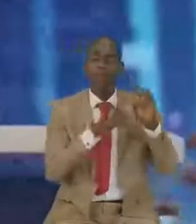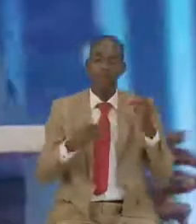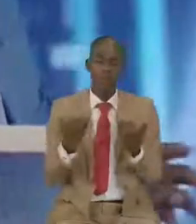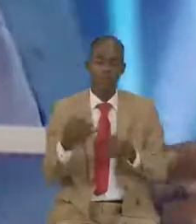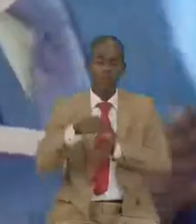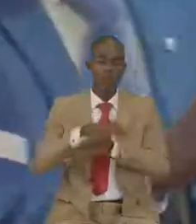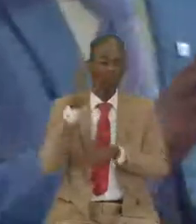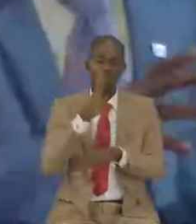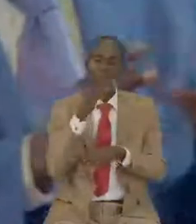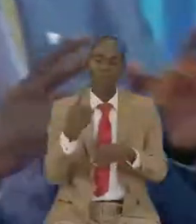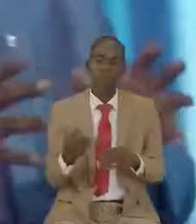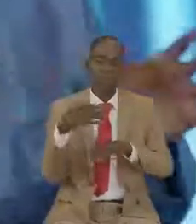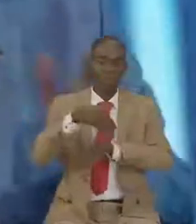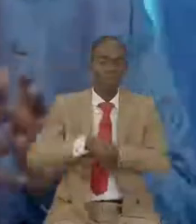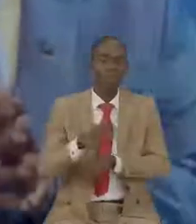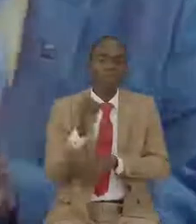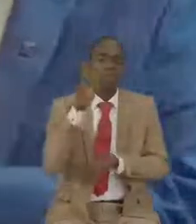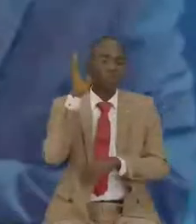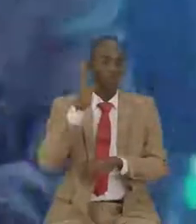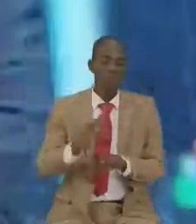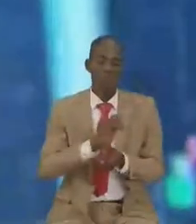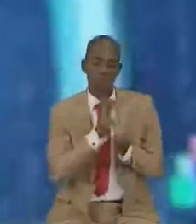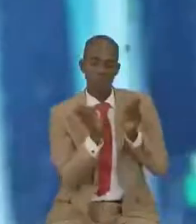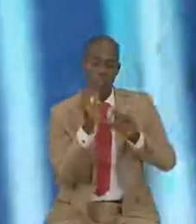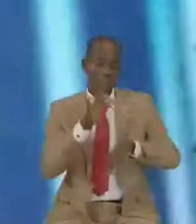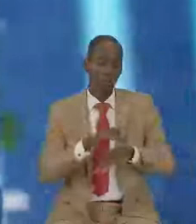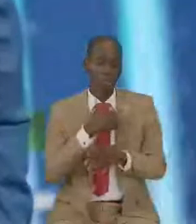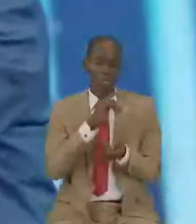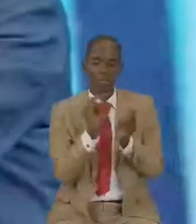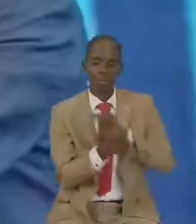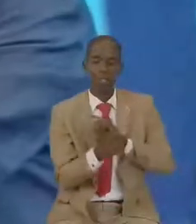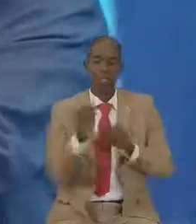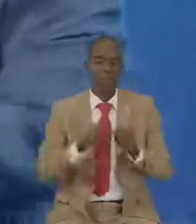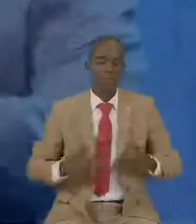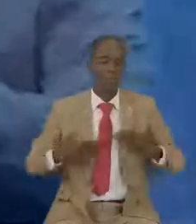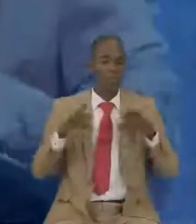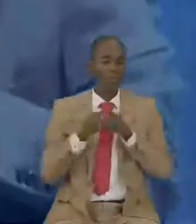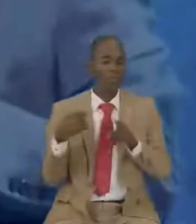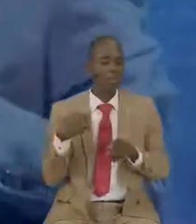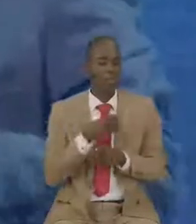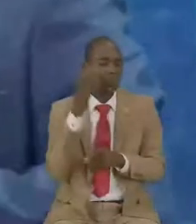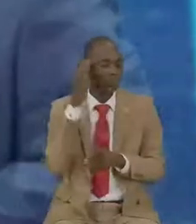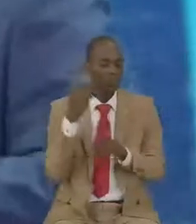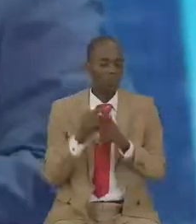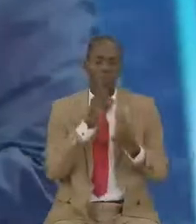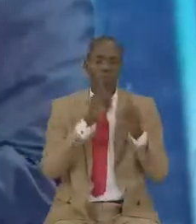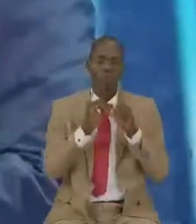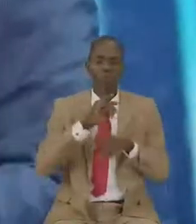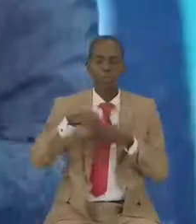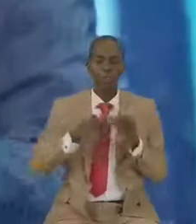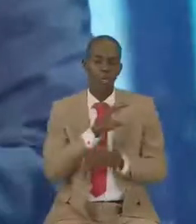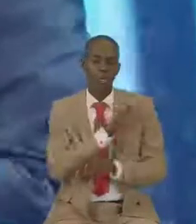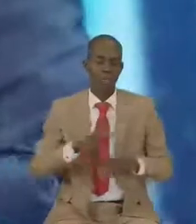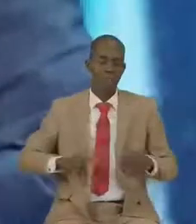de Jésus-Christ. Nous demandons que ce soir soit une soirée de transformation et comme